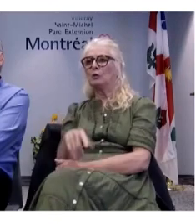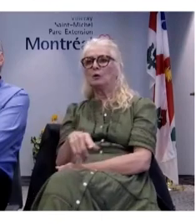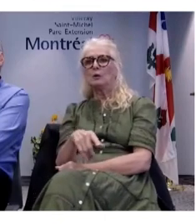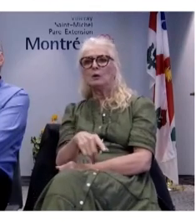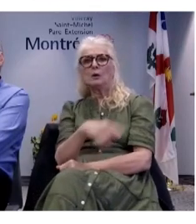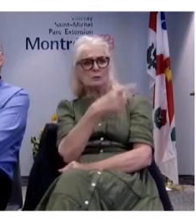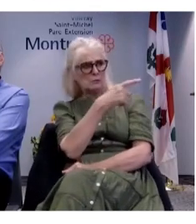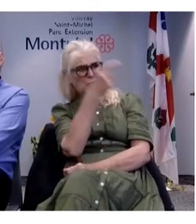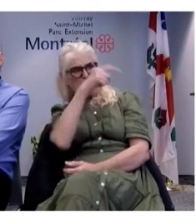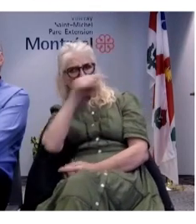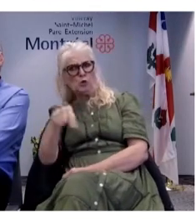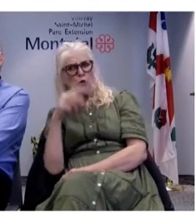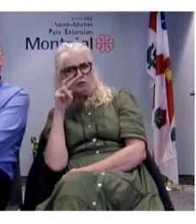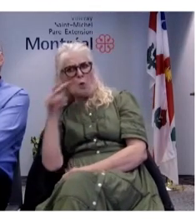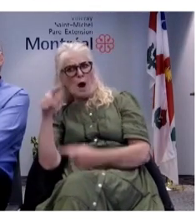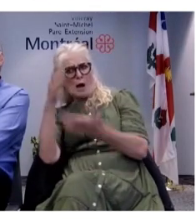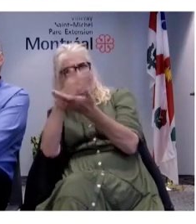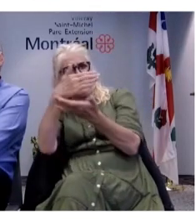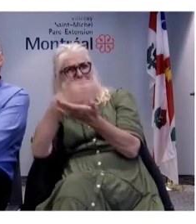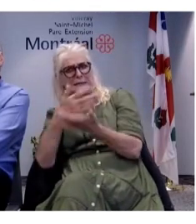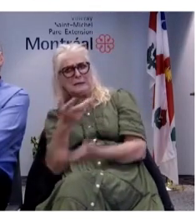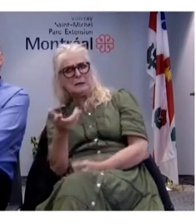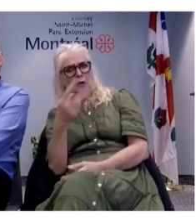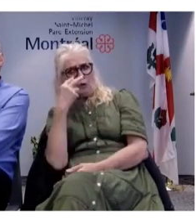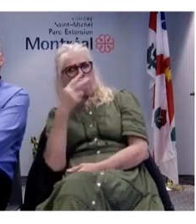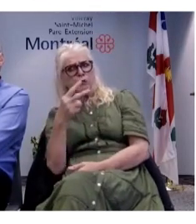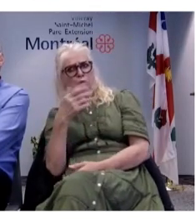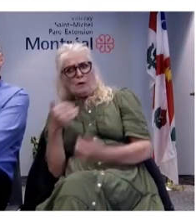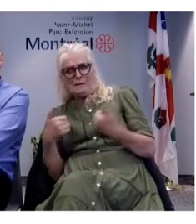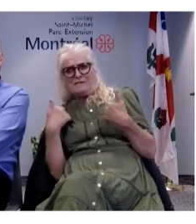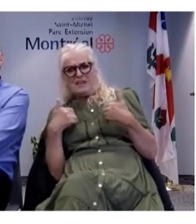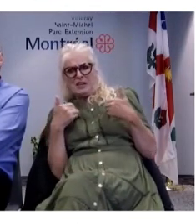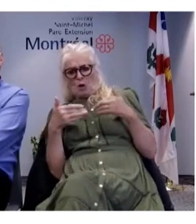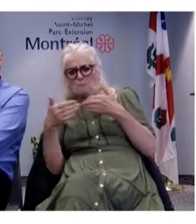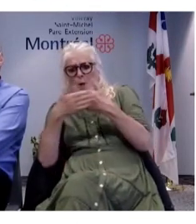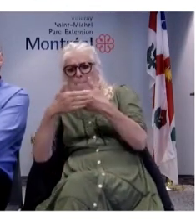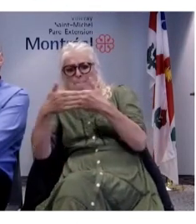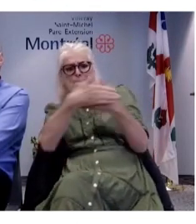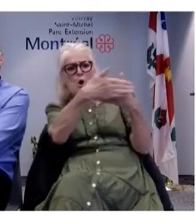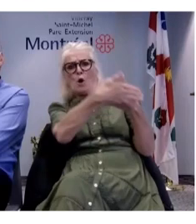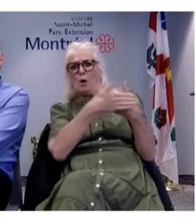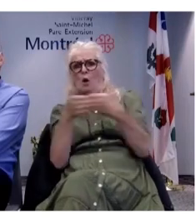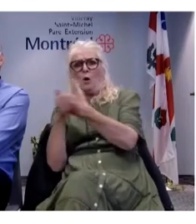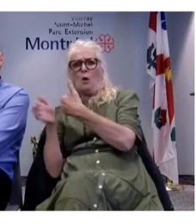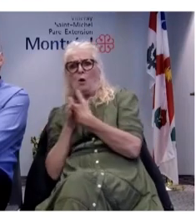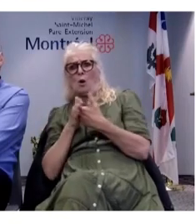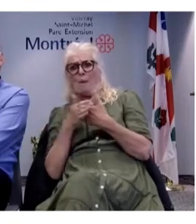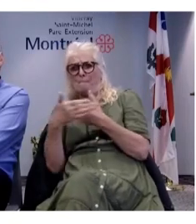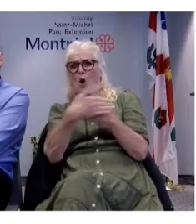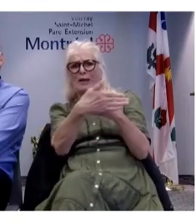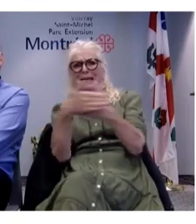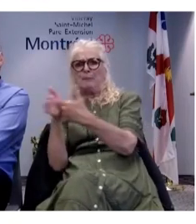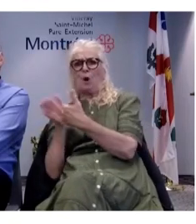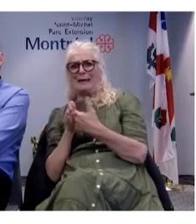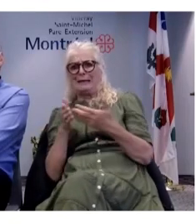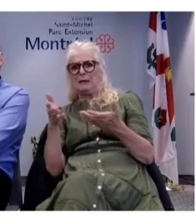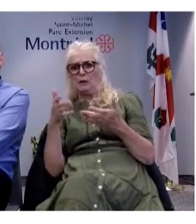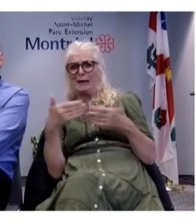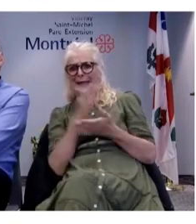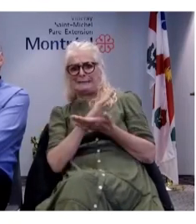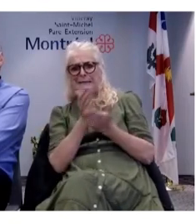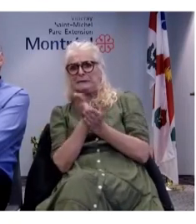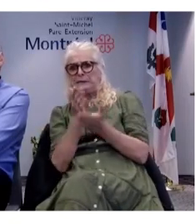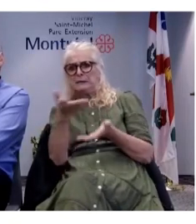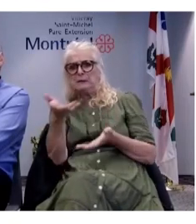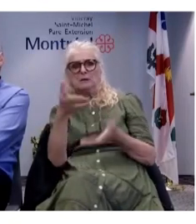un quartier est-ce que vous avez vu qu'on vit dans une enclave on est dans une classe on est coincé il y a pas on n'a pas de